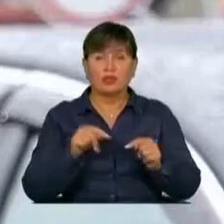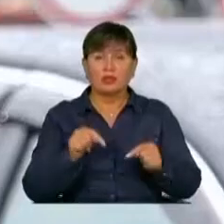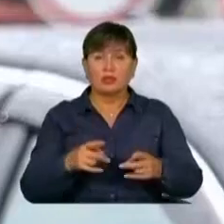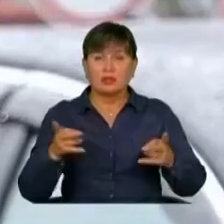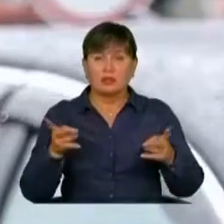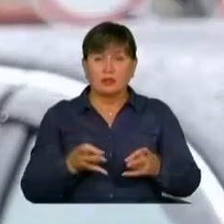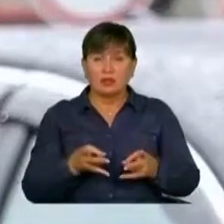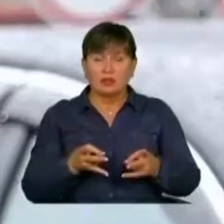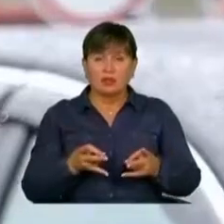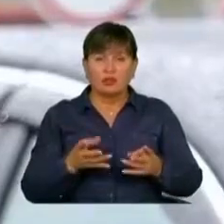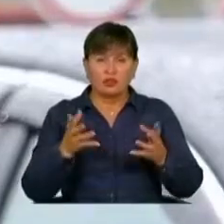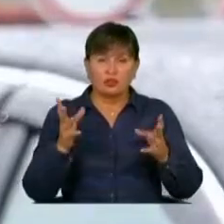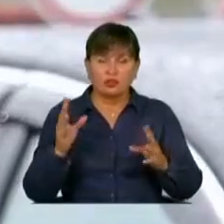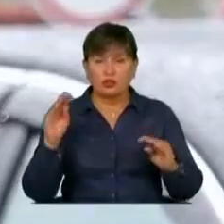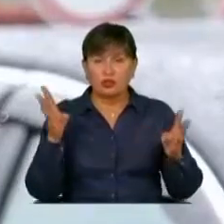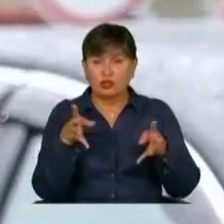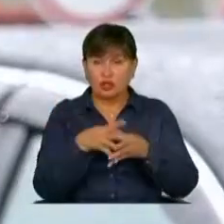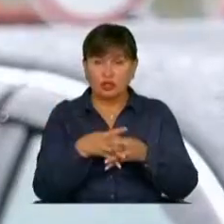необходимо сочетать